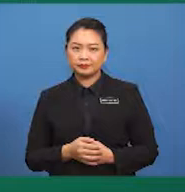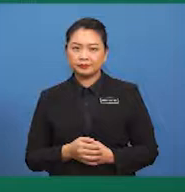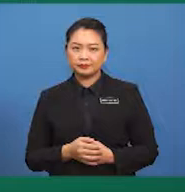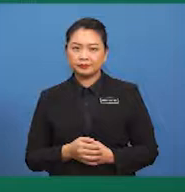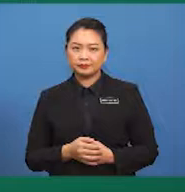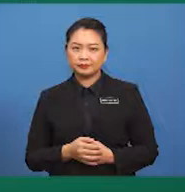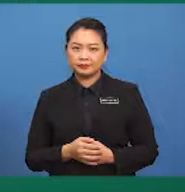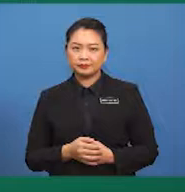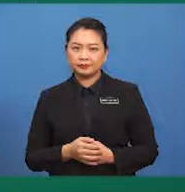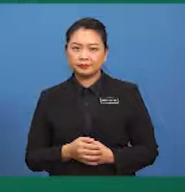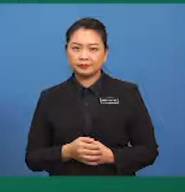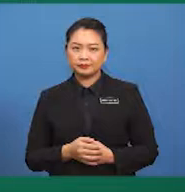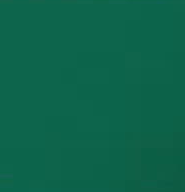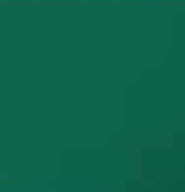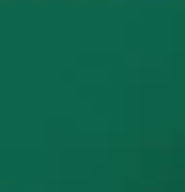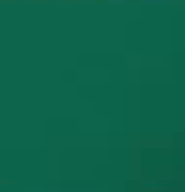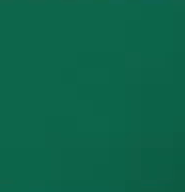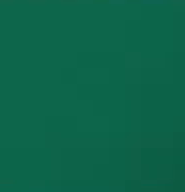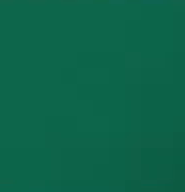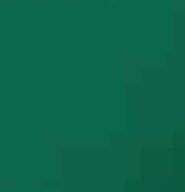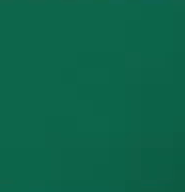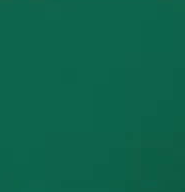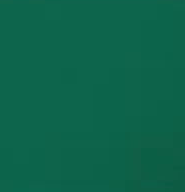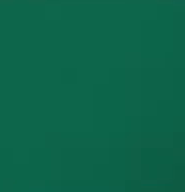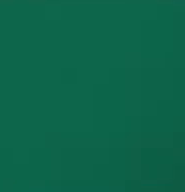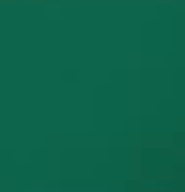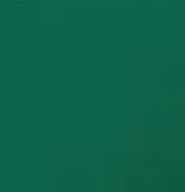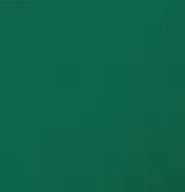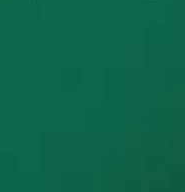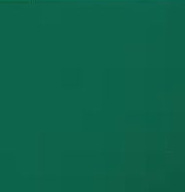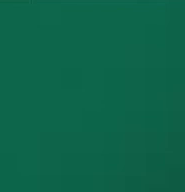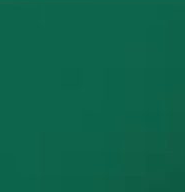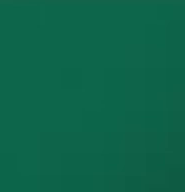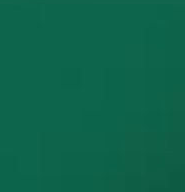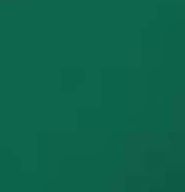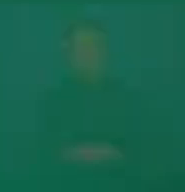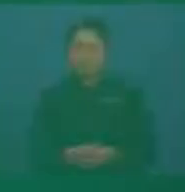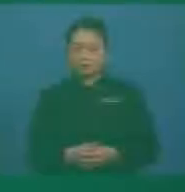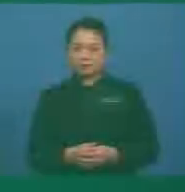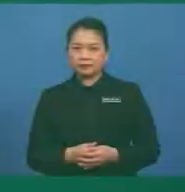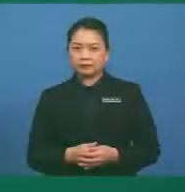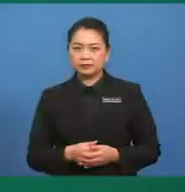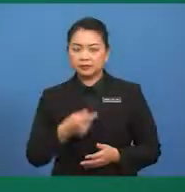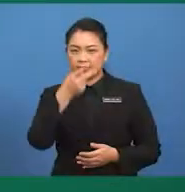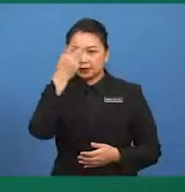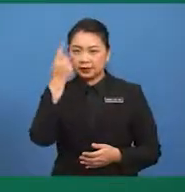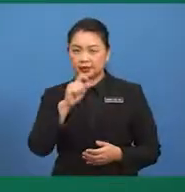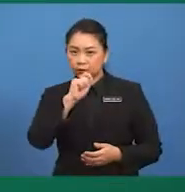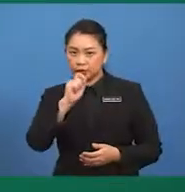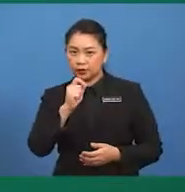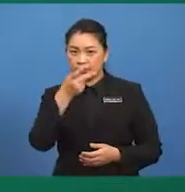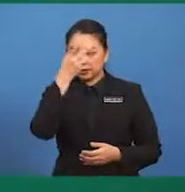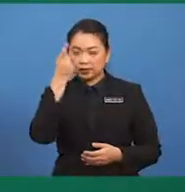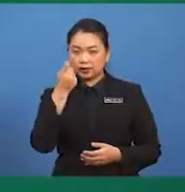sebelah kredit pula, kita tuliskan hutang lapuk terpulih RM1,200 kerana hutang lapuk